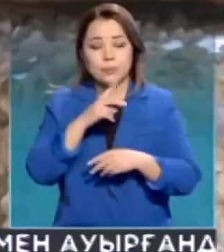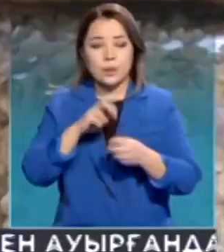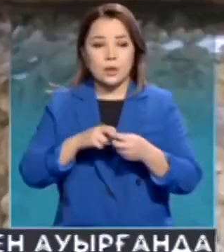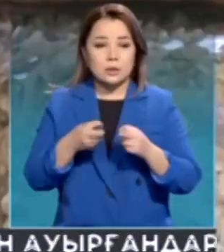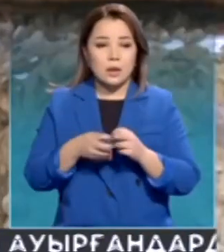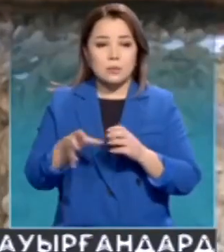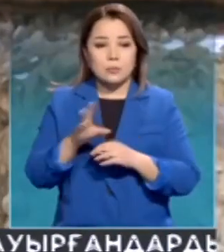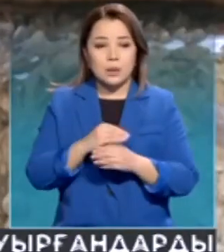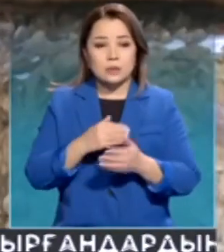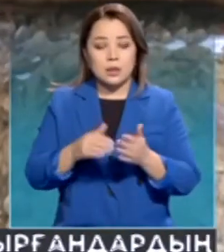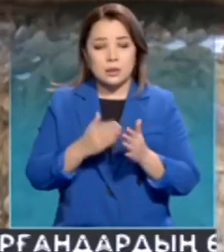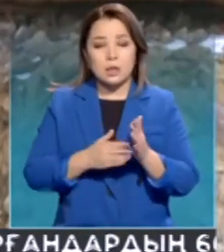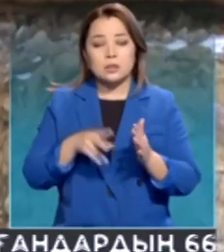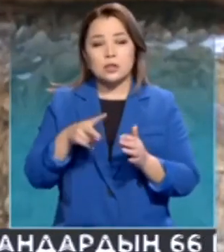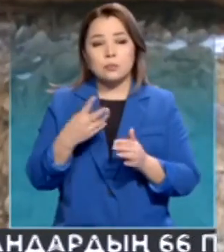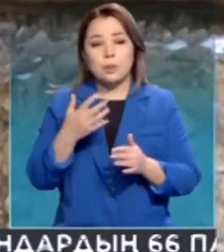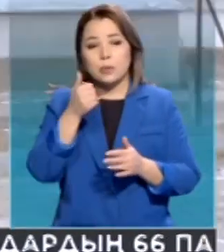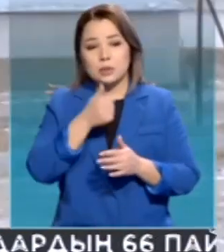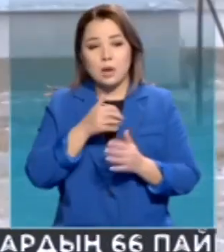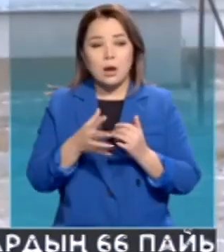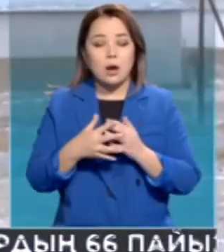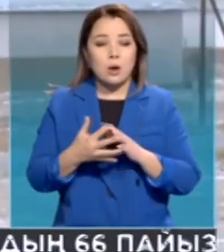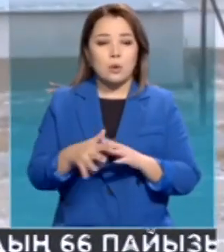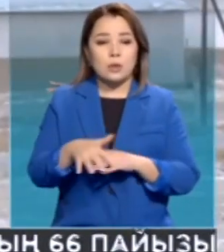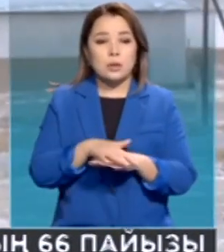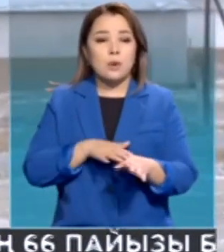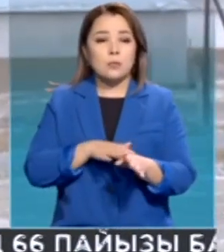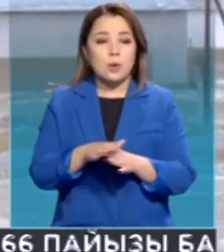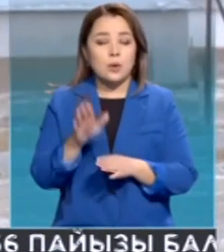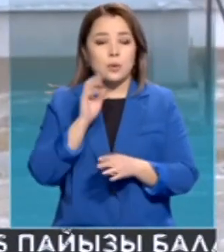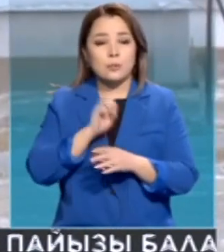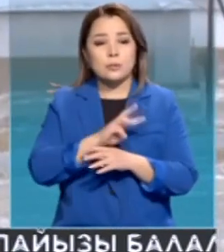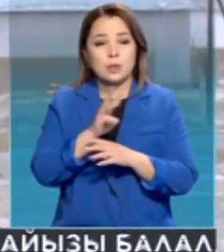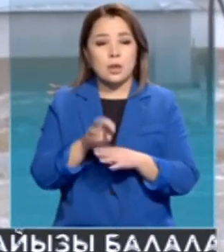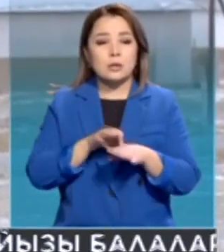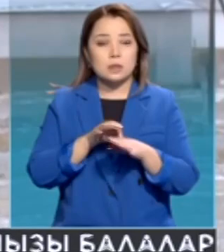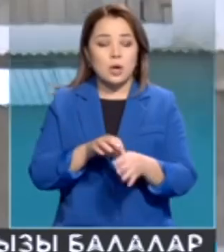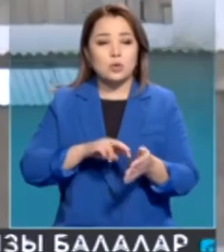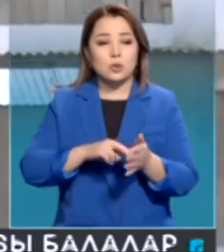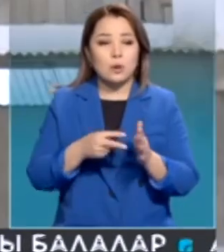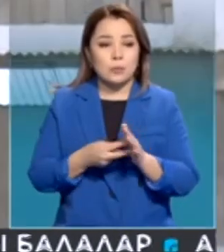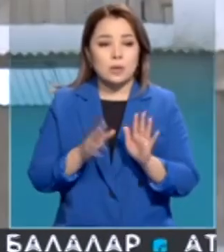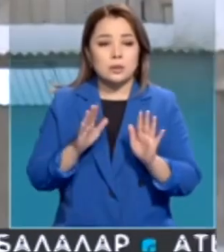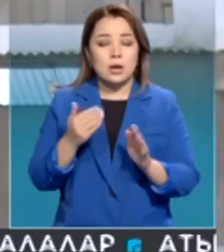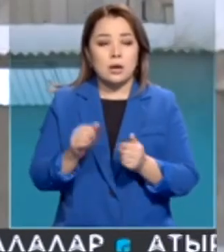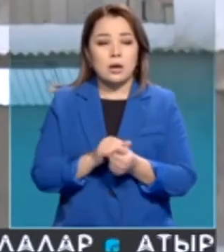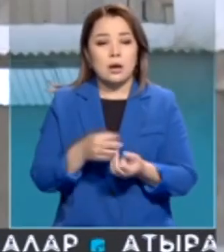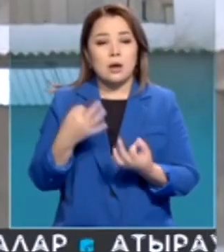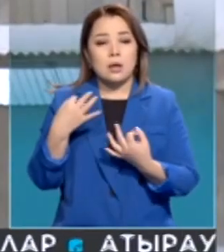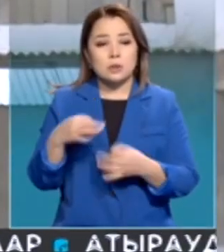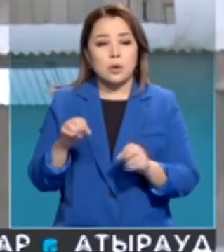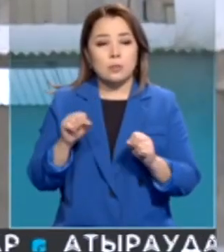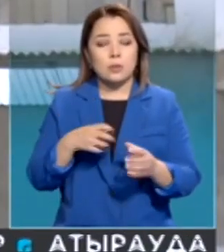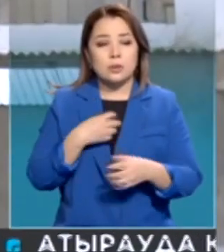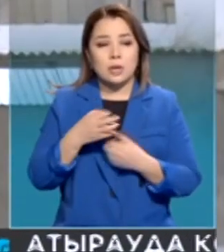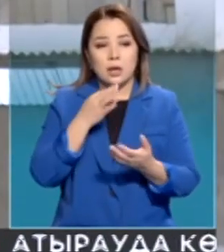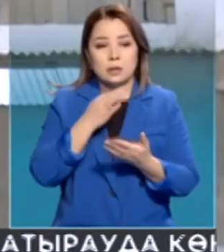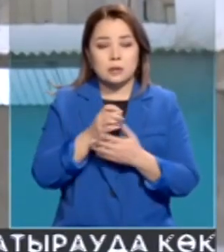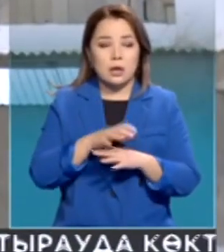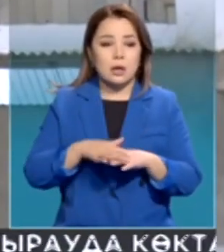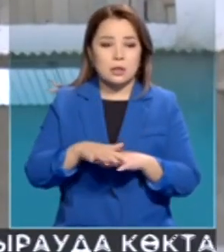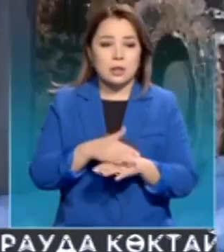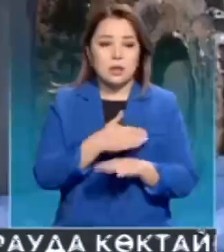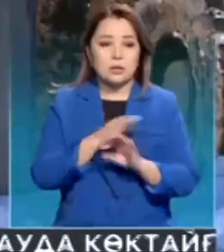жойылмайынша 2025 жылға дейін ауыл аймақты түгел ауыз сумен қамтимыз деген жоспар тек қағаз күйінде қалуы мүмкін деген